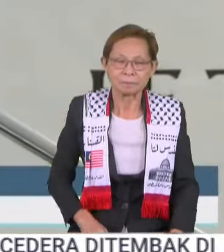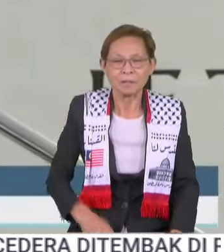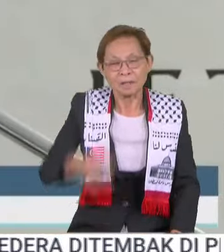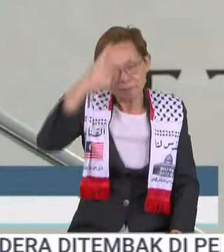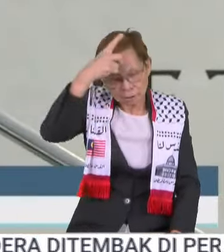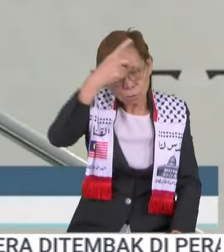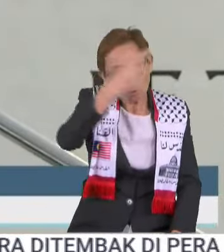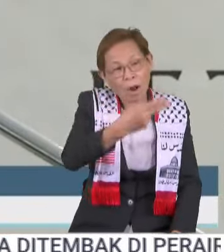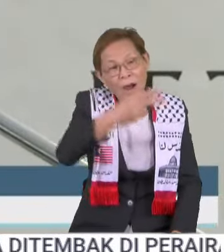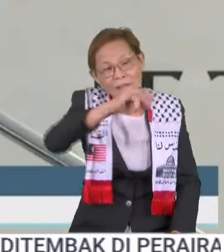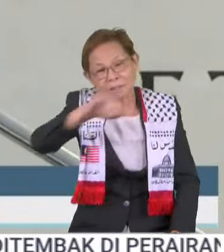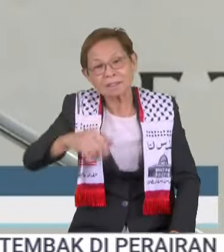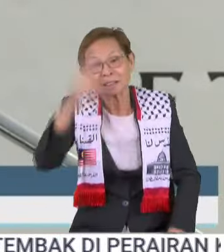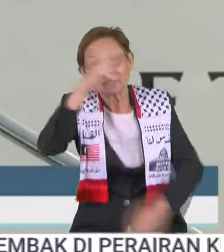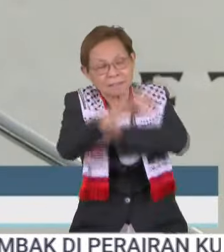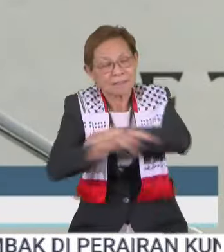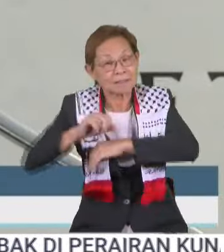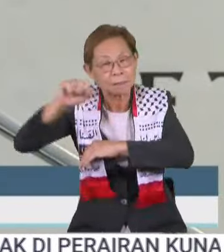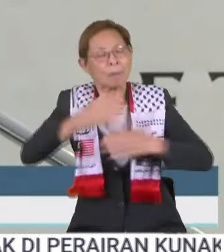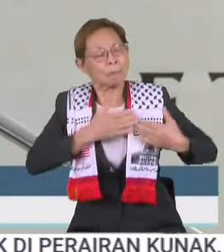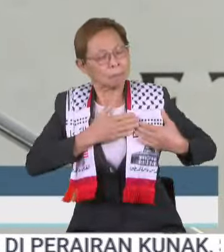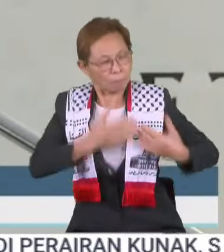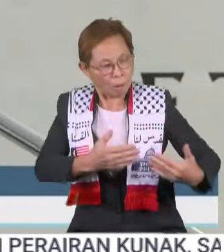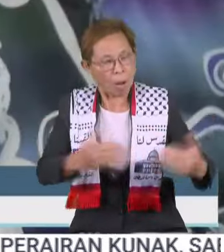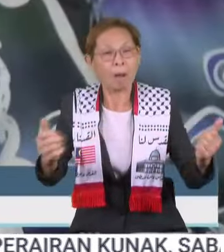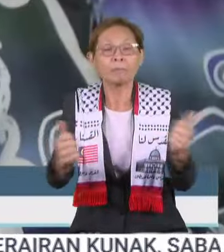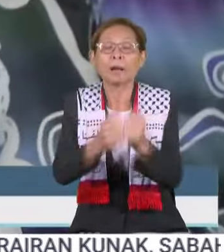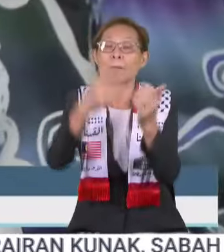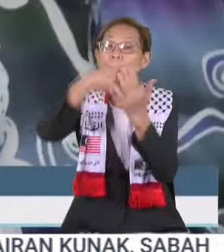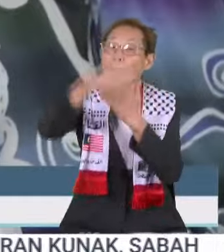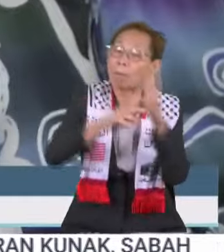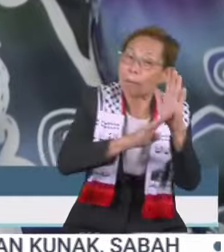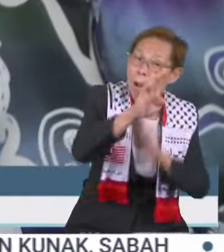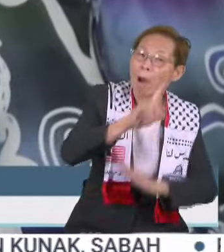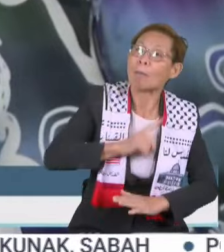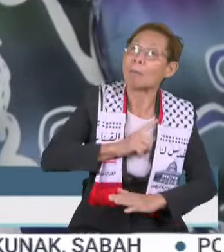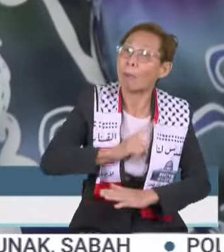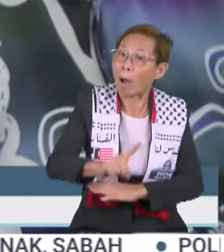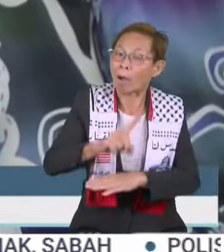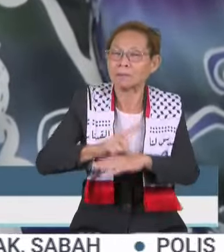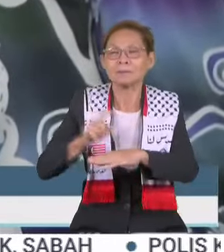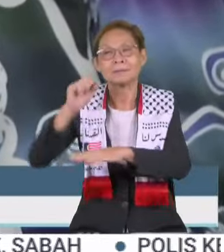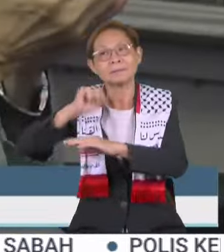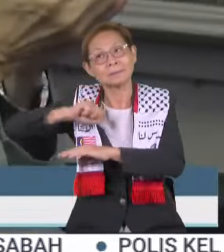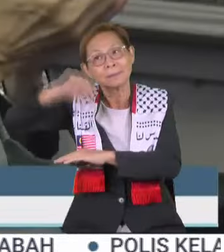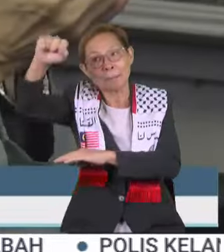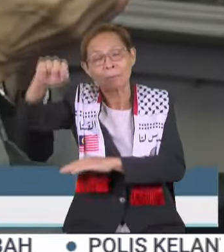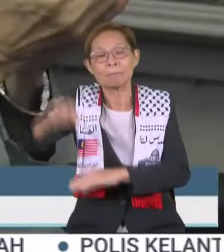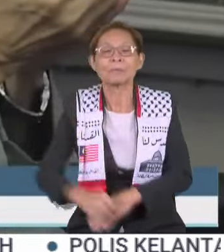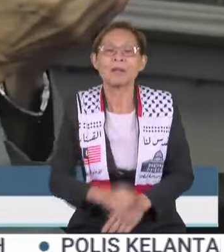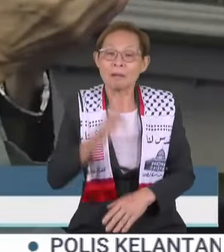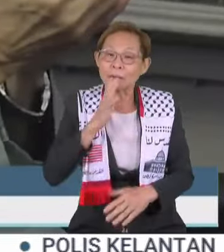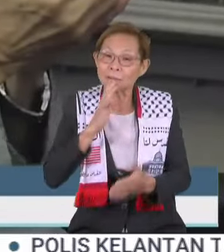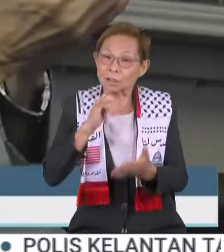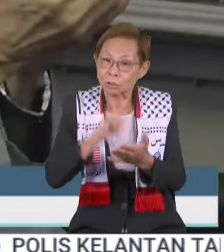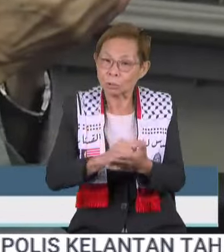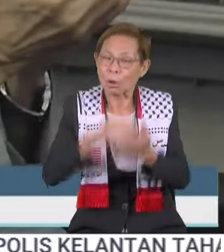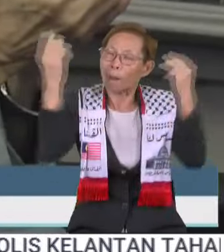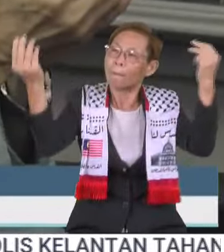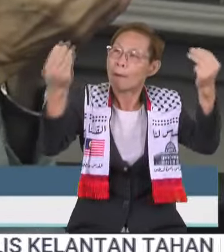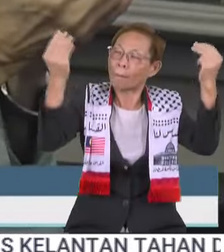Menurut Dato' Haji G, Kerajaan Negeri komited dengan program berkaitan pembangunan syiar Islam di Sabah. Beliau berkata demikian